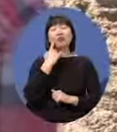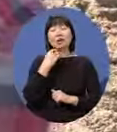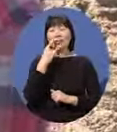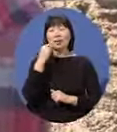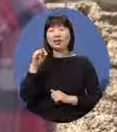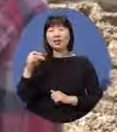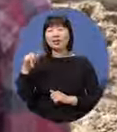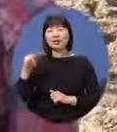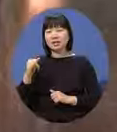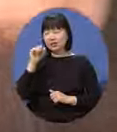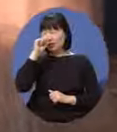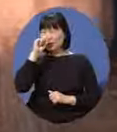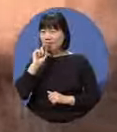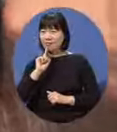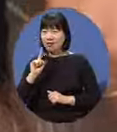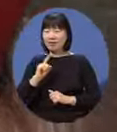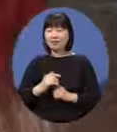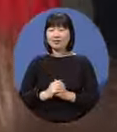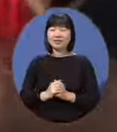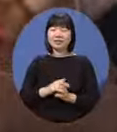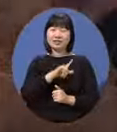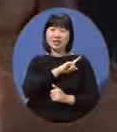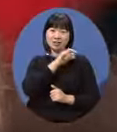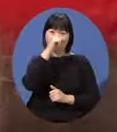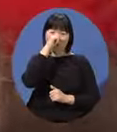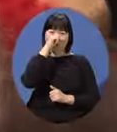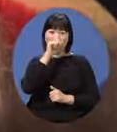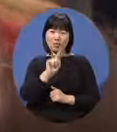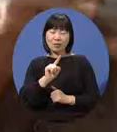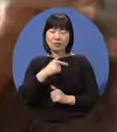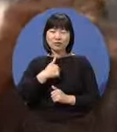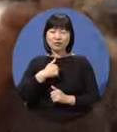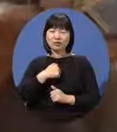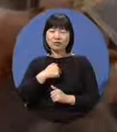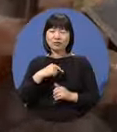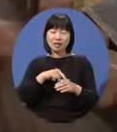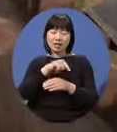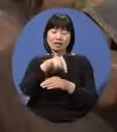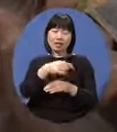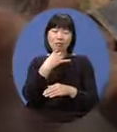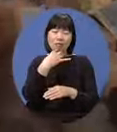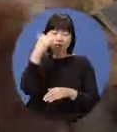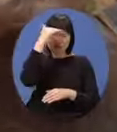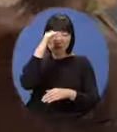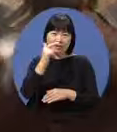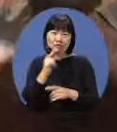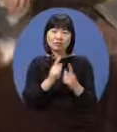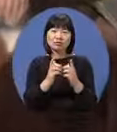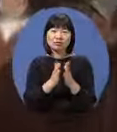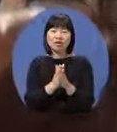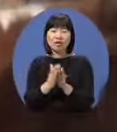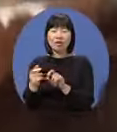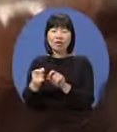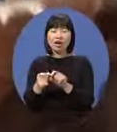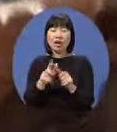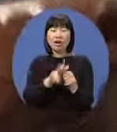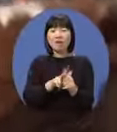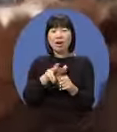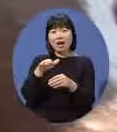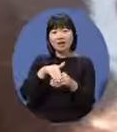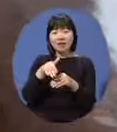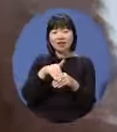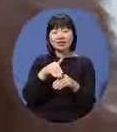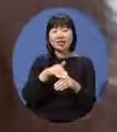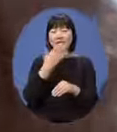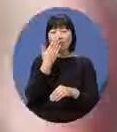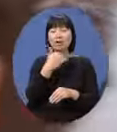엄마 실크가 좋다 얘. 이런 거. 가장 좋았던 점은 우리 밖에서 구경만 하는 게 아니라 바로 옆에서 말을 만져볼 수 있다는